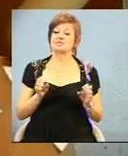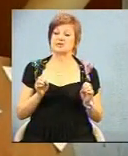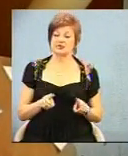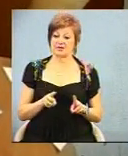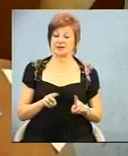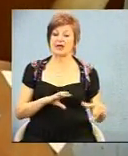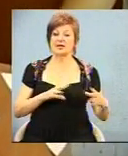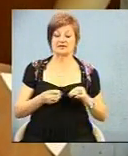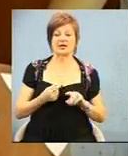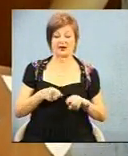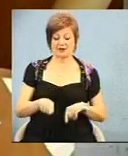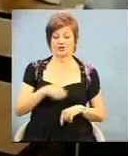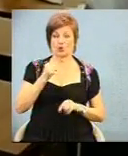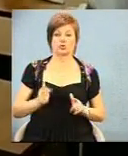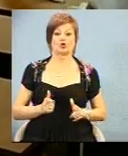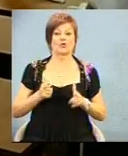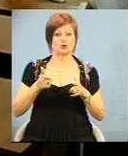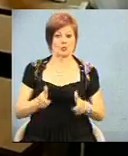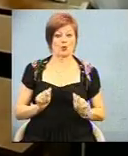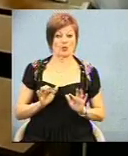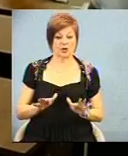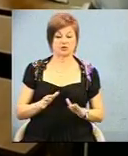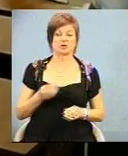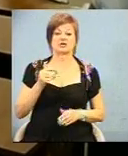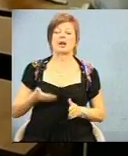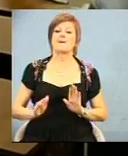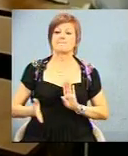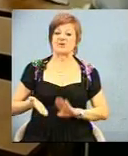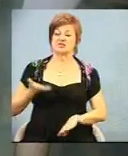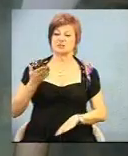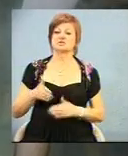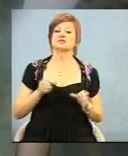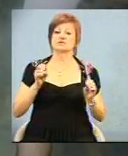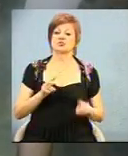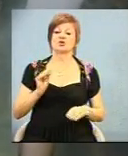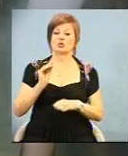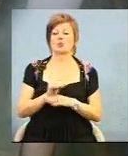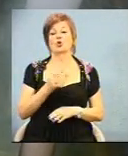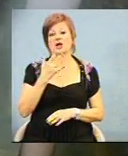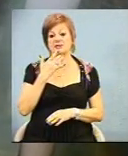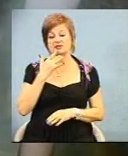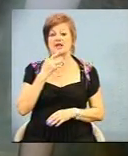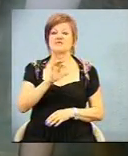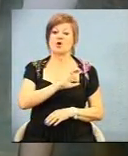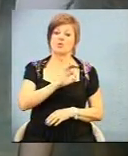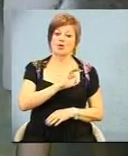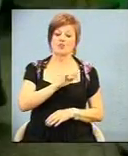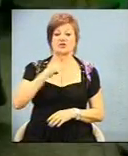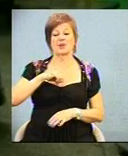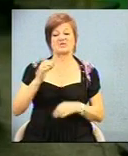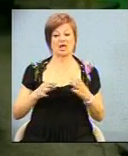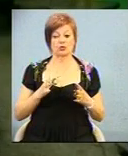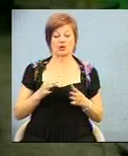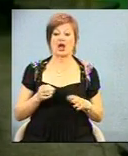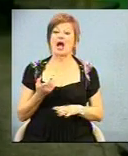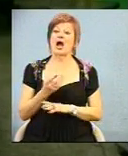За результатами цьогорічної вступної кампанії до престижних спеціальностей ще додалися іноземна філологія, правознавство та психологія. Ринок